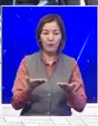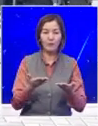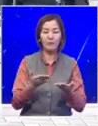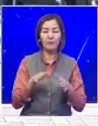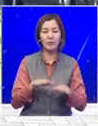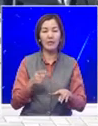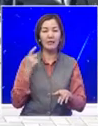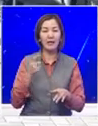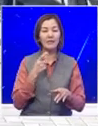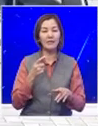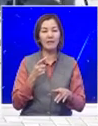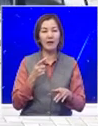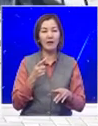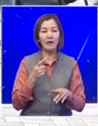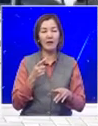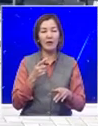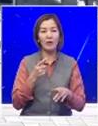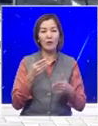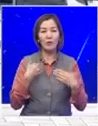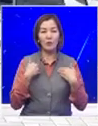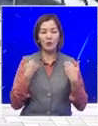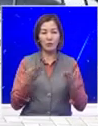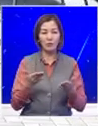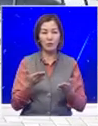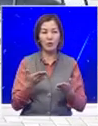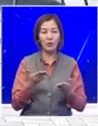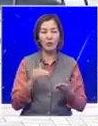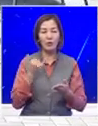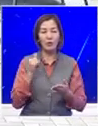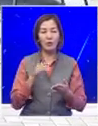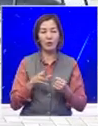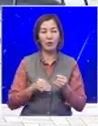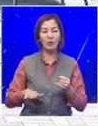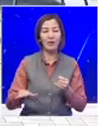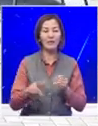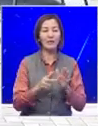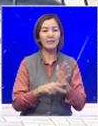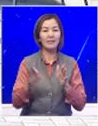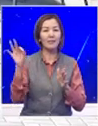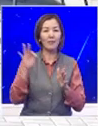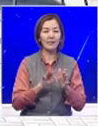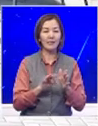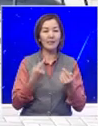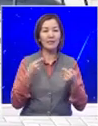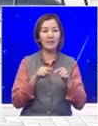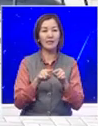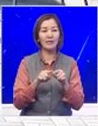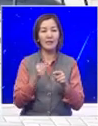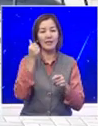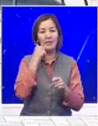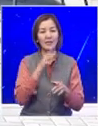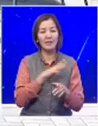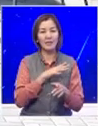қожалықтарға ұсынып отыр. Ауыл шаруашылығы мамандарының айтуынша, Ұйғыр ауданында 80%-ға дейін техника